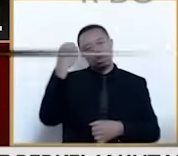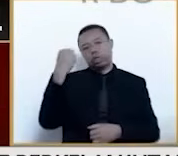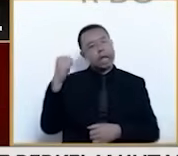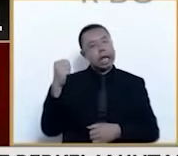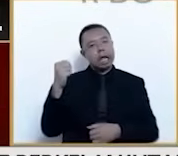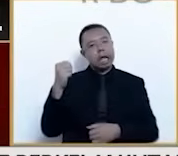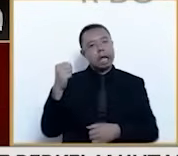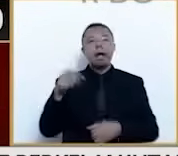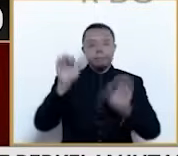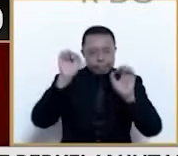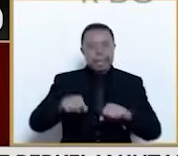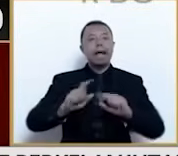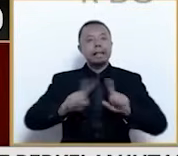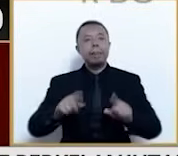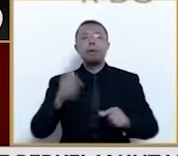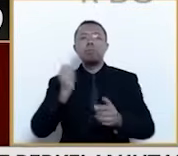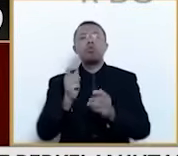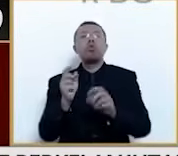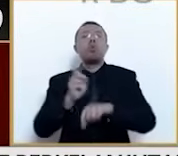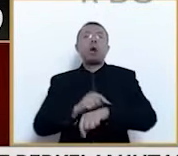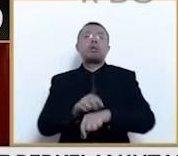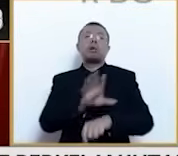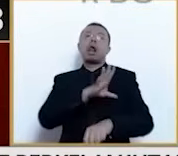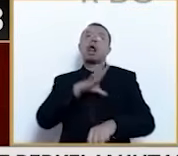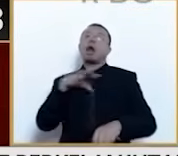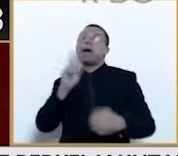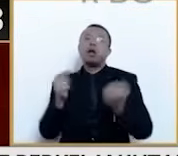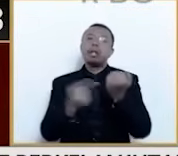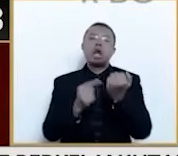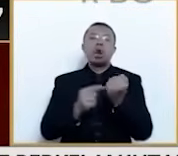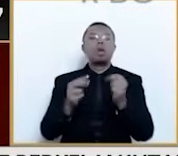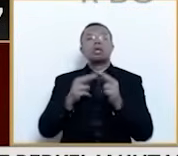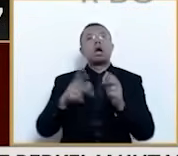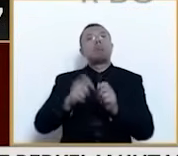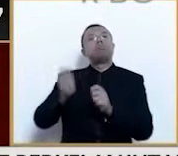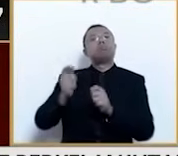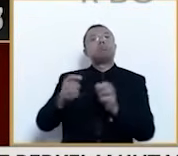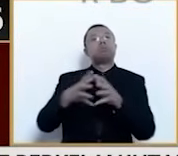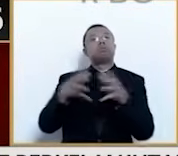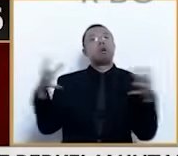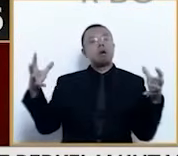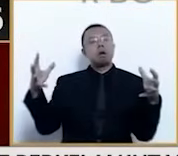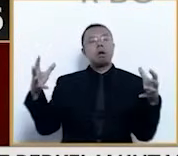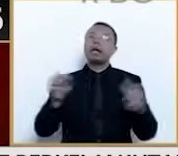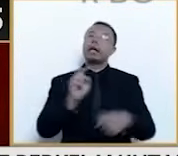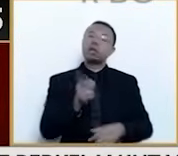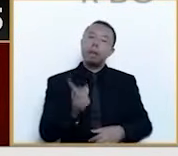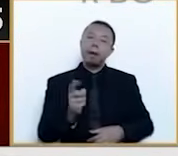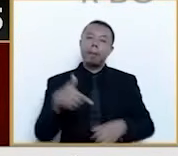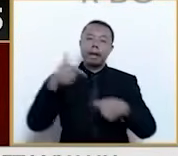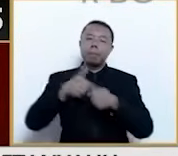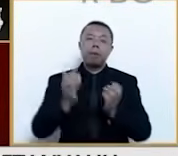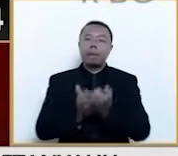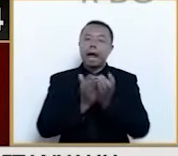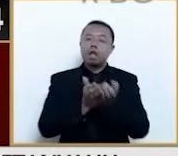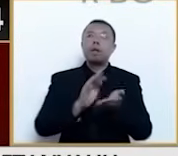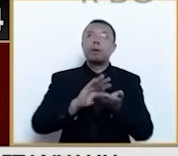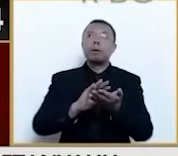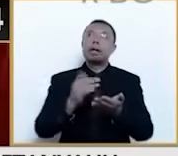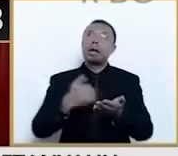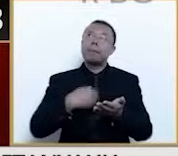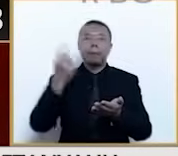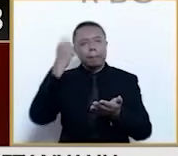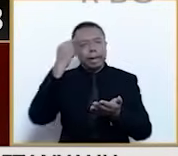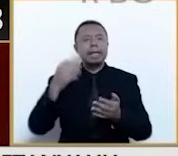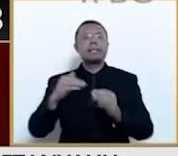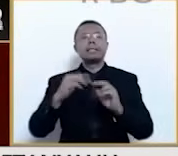sulit. Bisa, tapi memerlukan waktu dan memerlukan teknologi yang besar. Nah, artinya kenapa SPBU terapung ini bagi kami